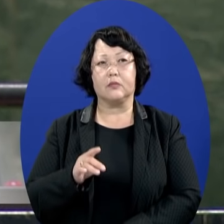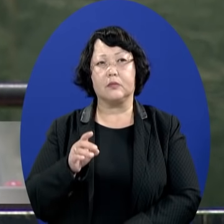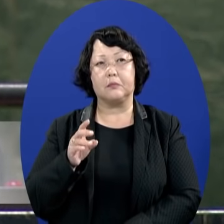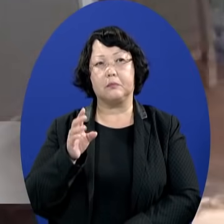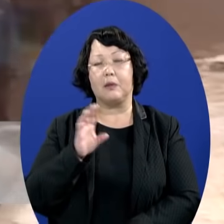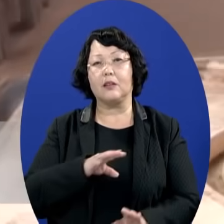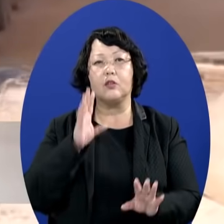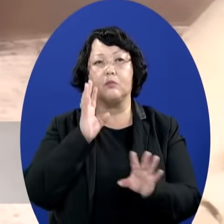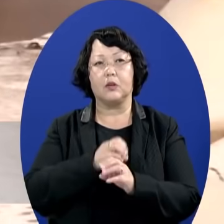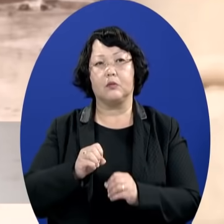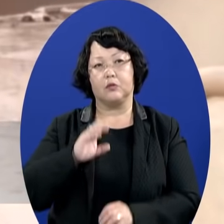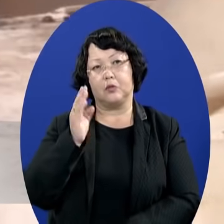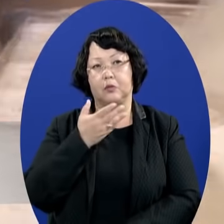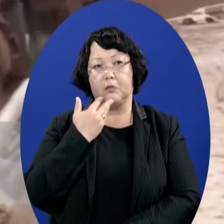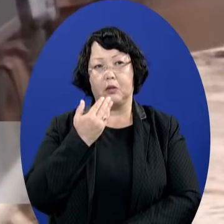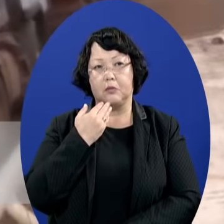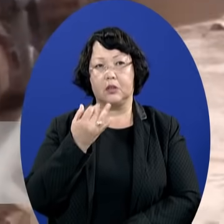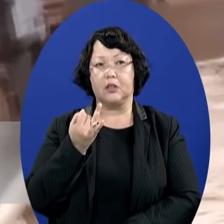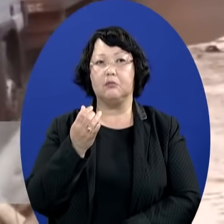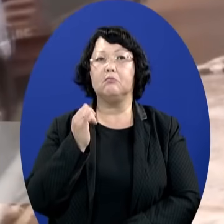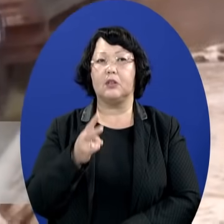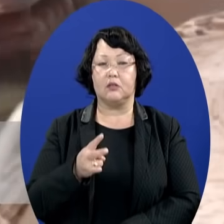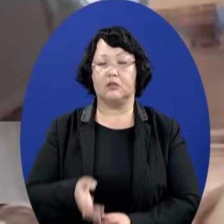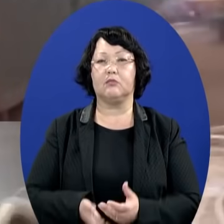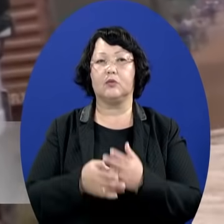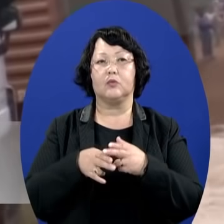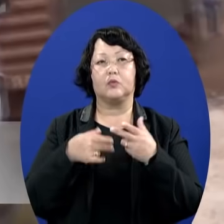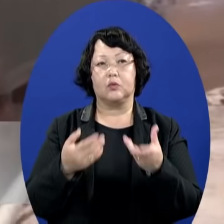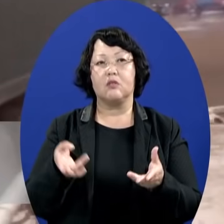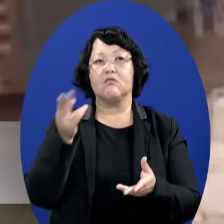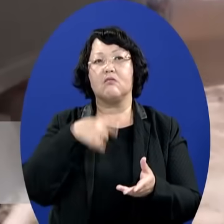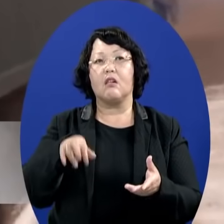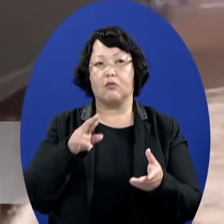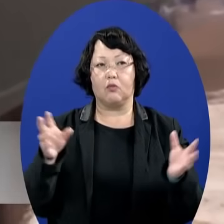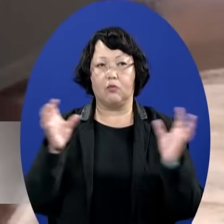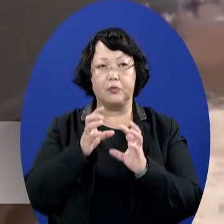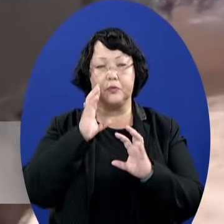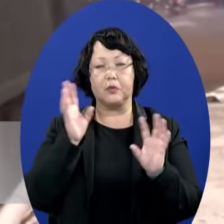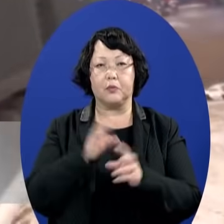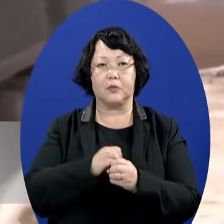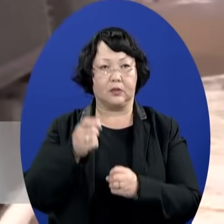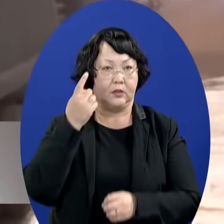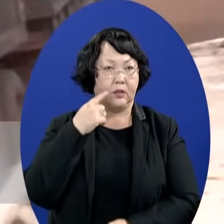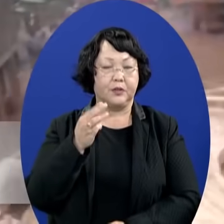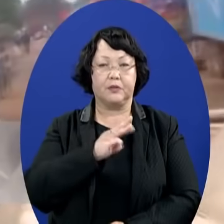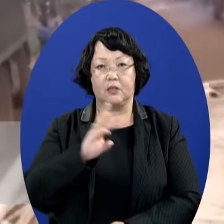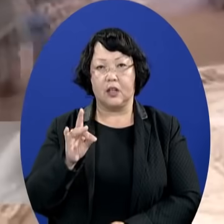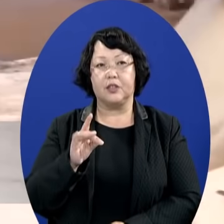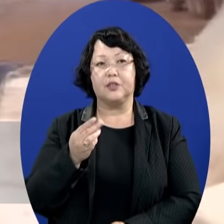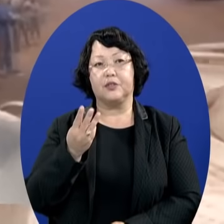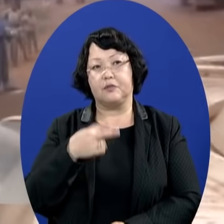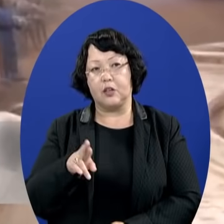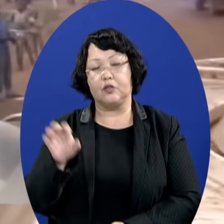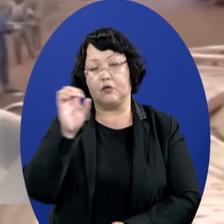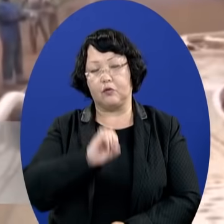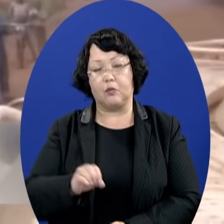хэвээр байна. За үүний зэрэгцээ имэнд дэмжлэг үзүүлэх асуудлаар дээд түвшний уулзалт зохион байгуулах санаачлагыг Швейцар, Швед, за